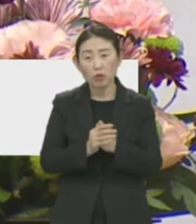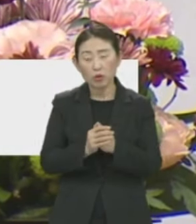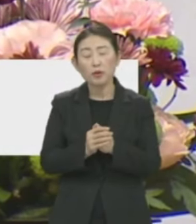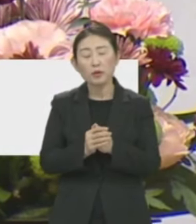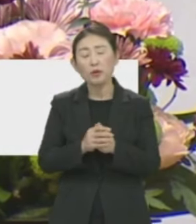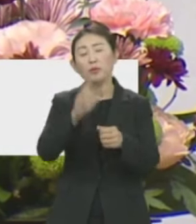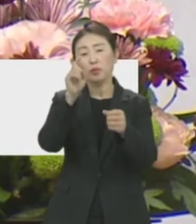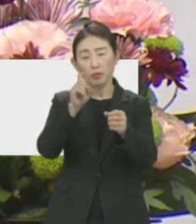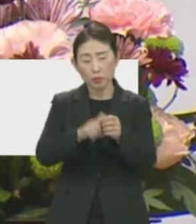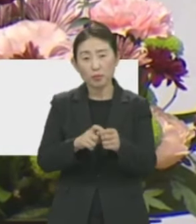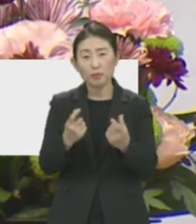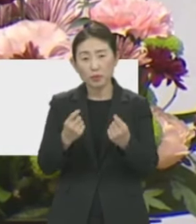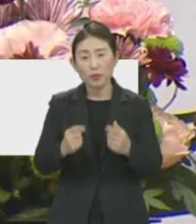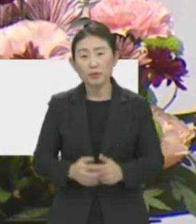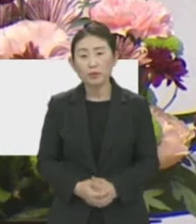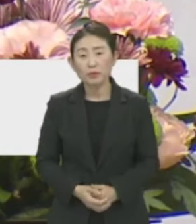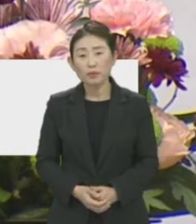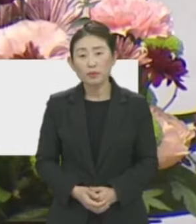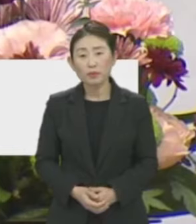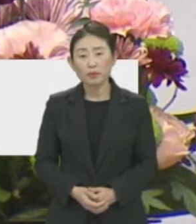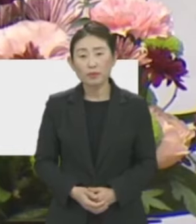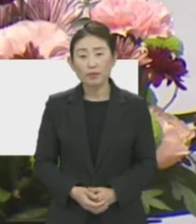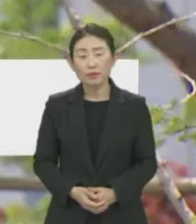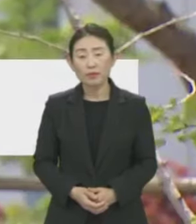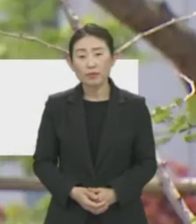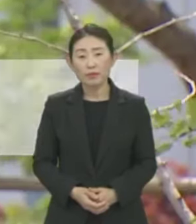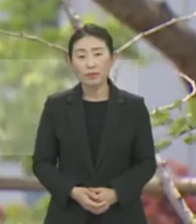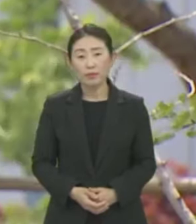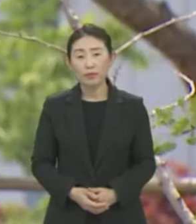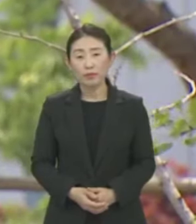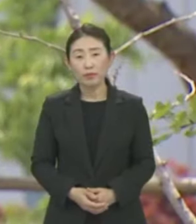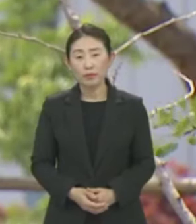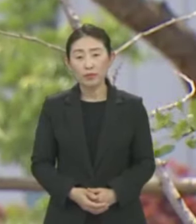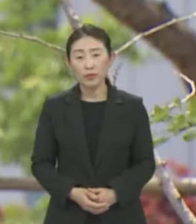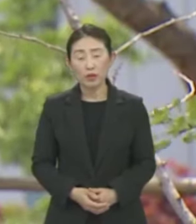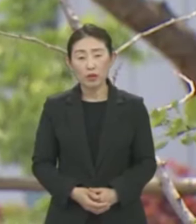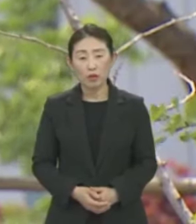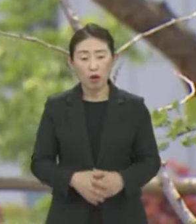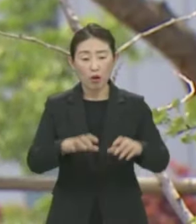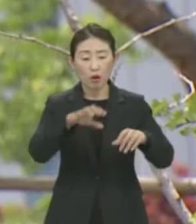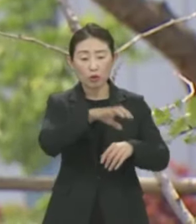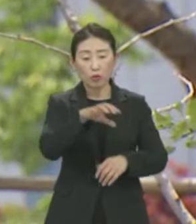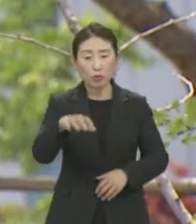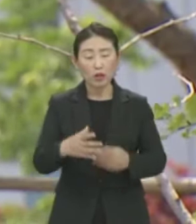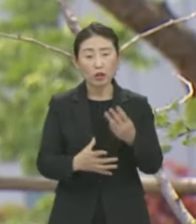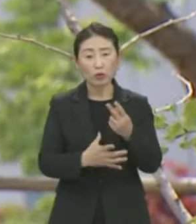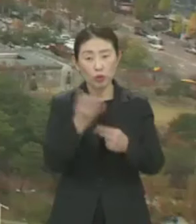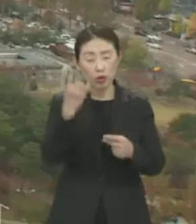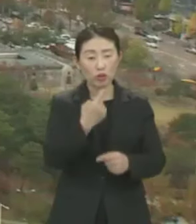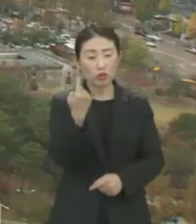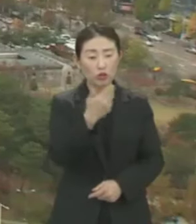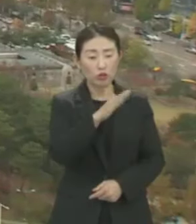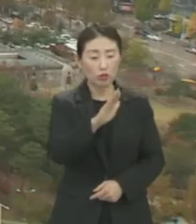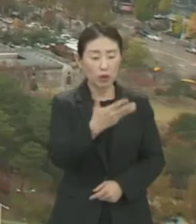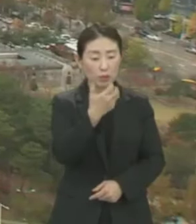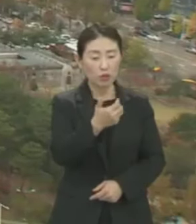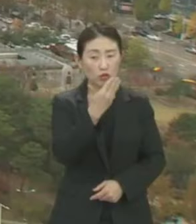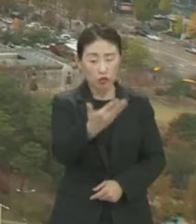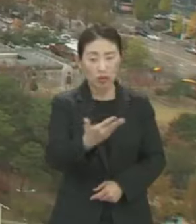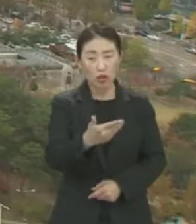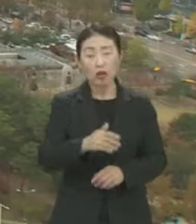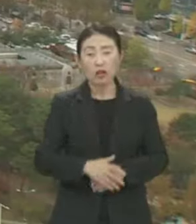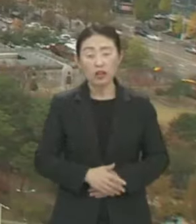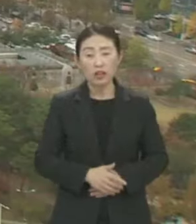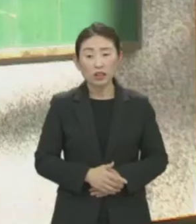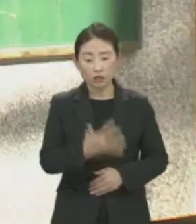것이 시간적인 것은 목표다 이렇게 생각합니다. 두 지자체의 통합 추진은 1989년 대전 직할시 승격